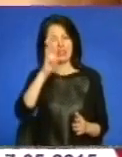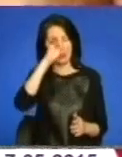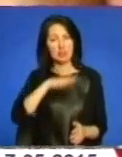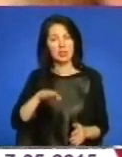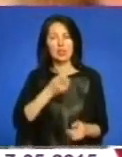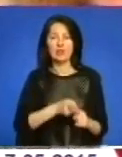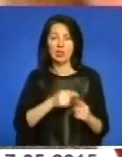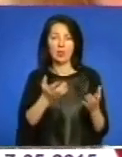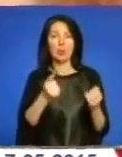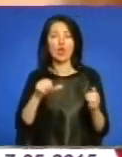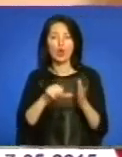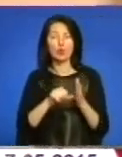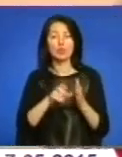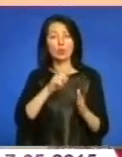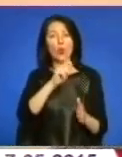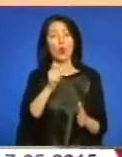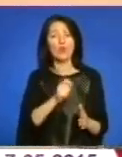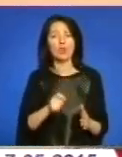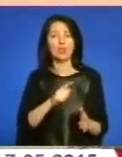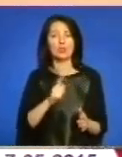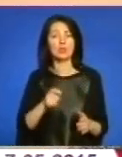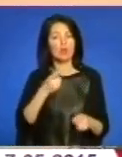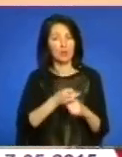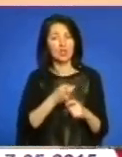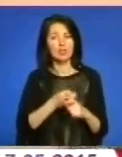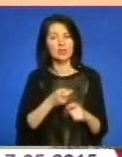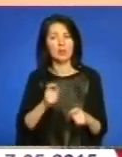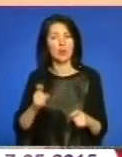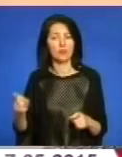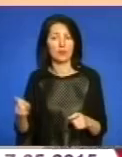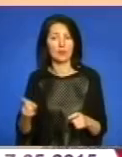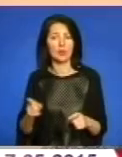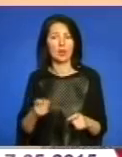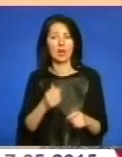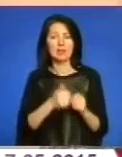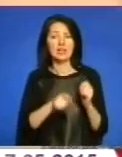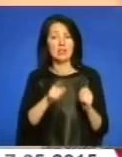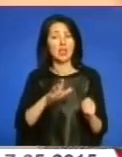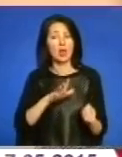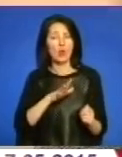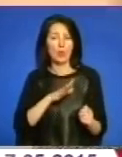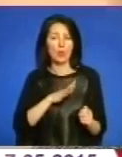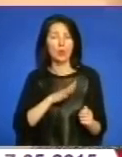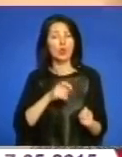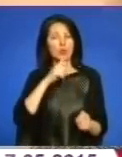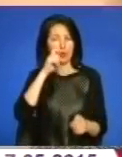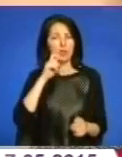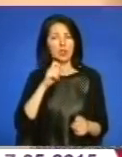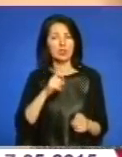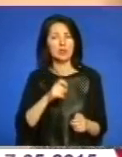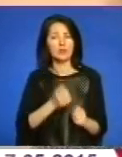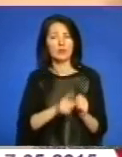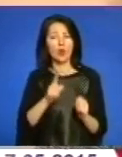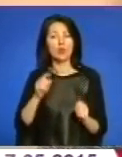брали участь у війні з фашистами. Серед них були і українці.